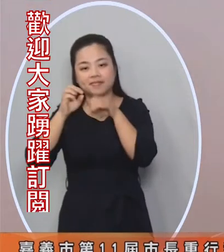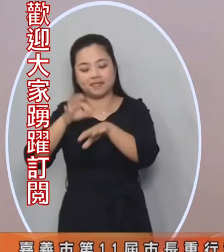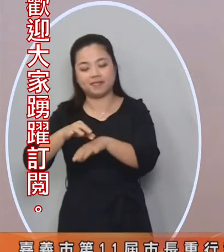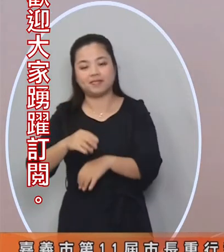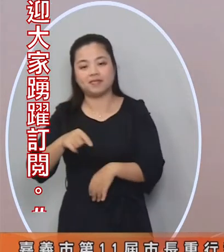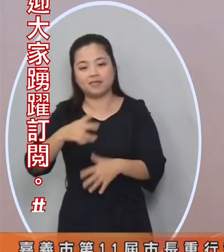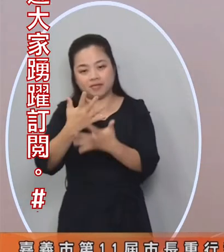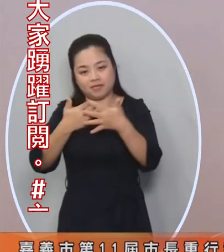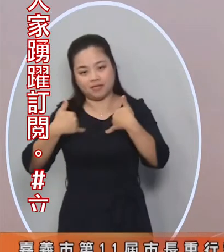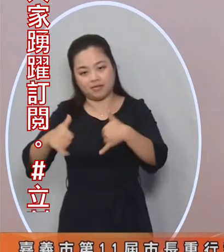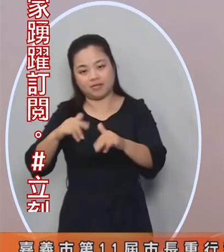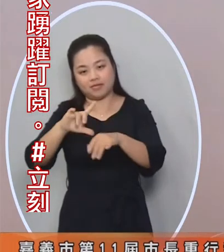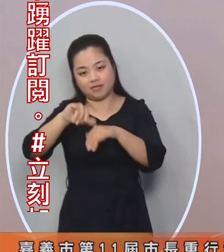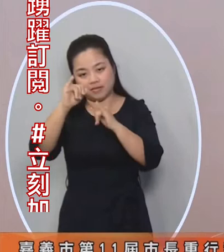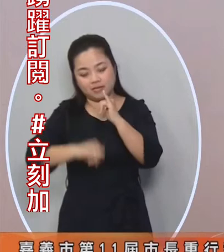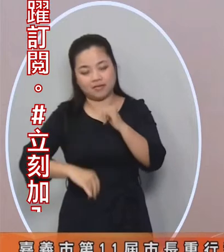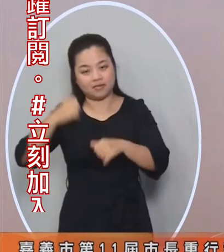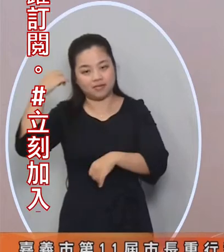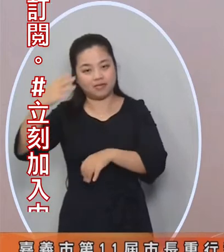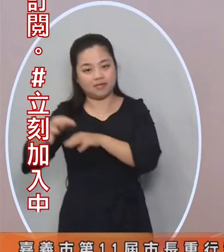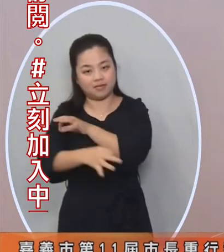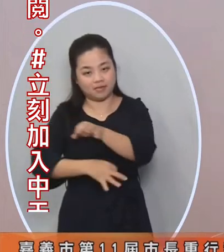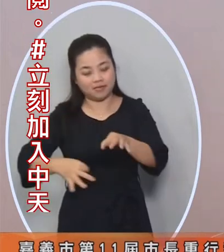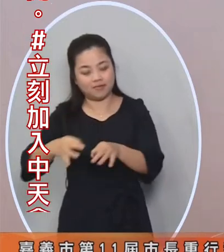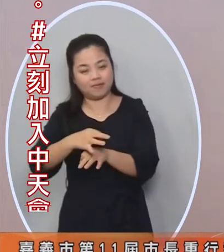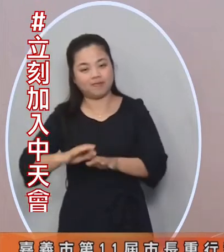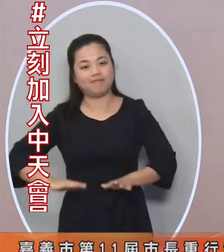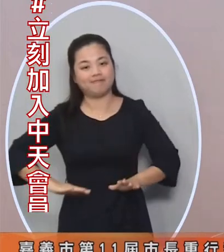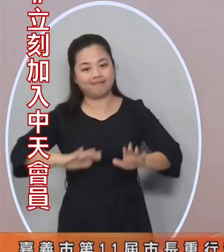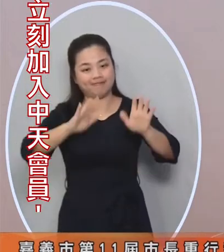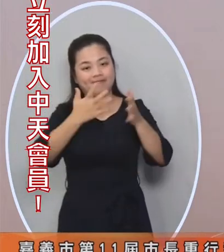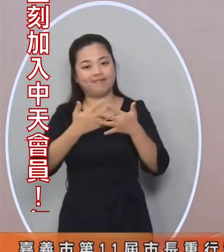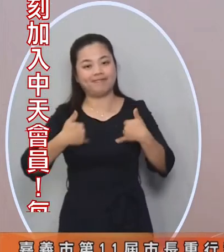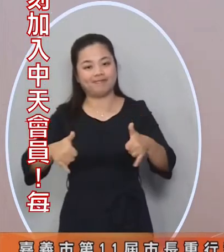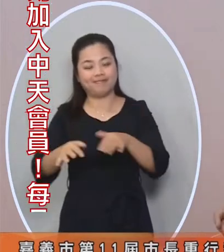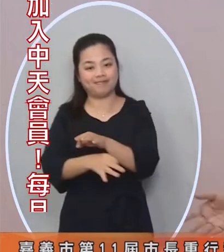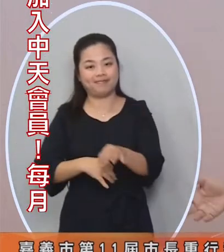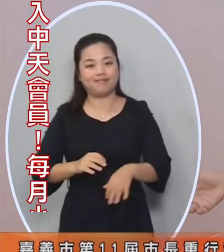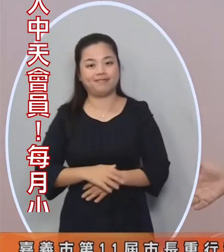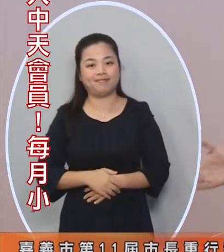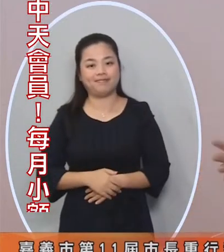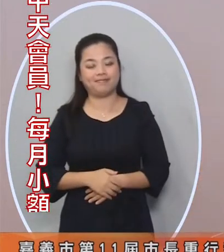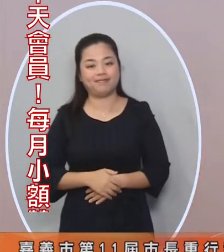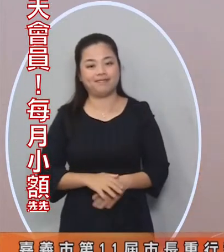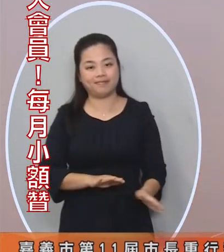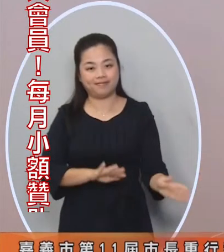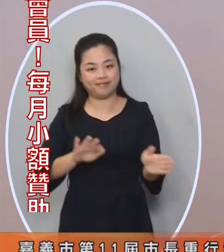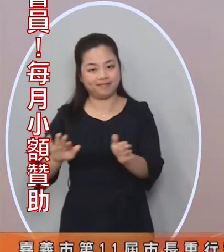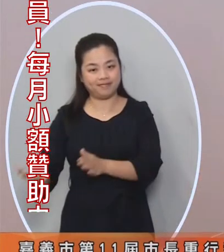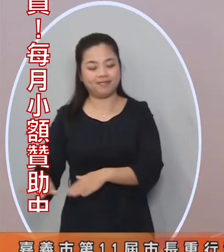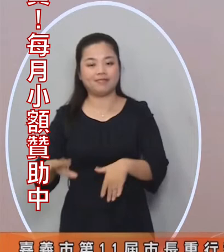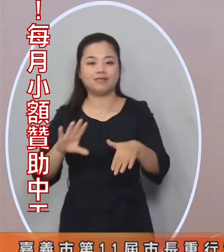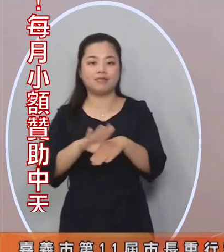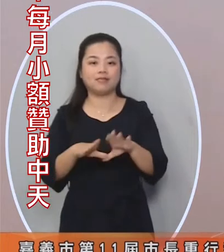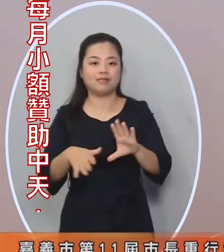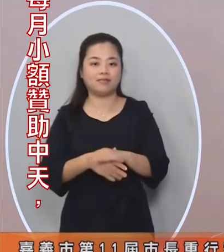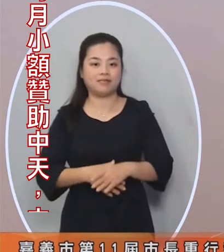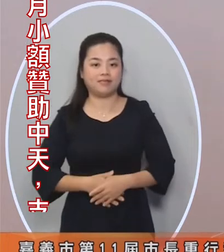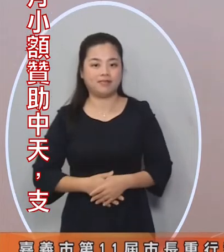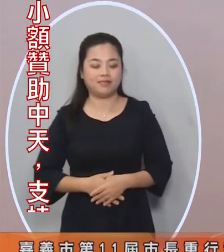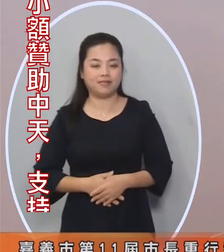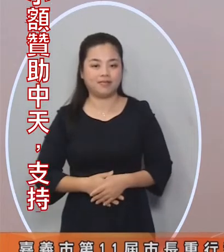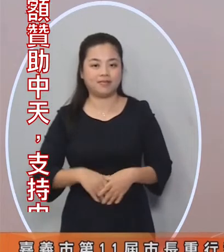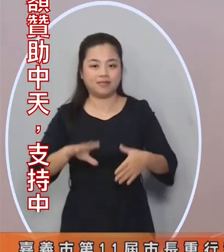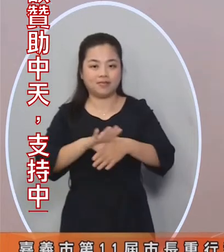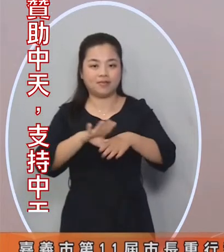这就是网络时代新的经济，我们所发展的网络经济。另外，我们看到